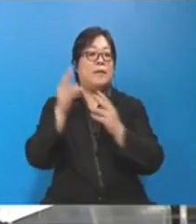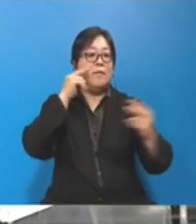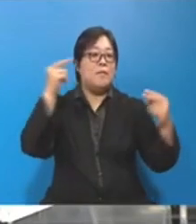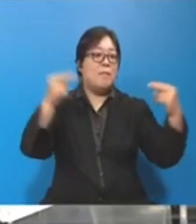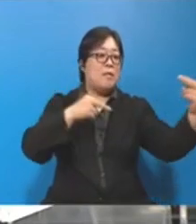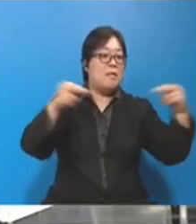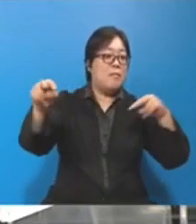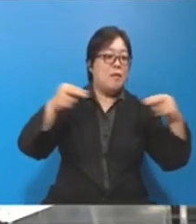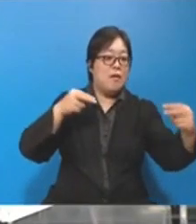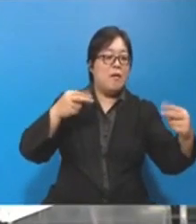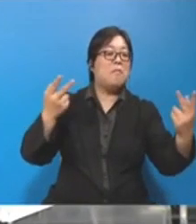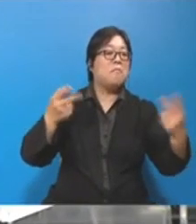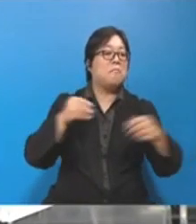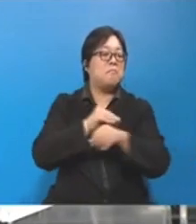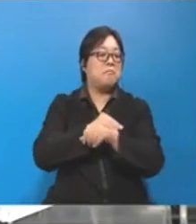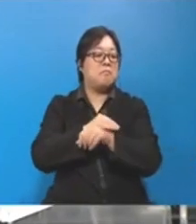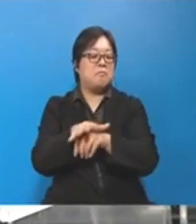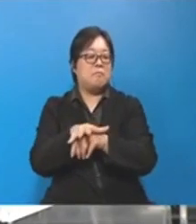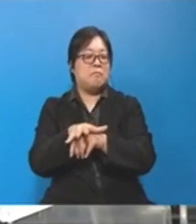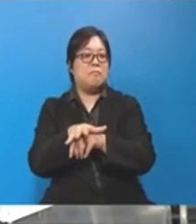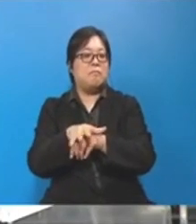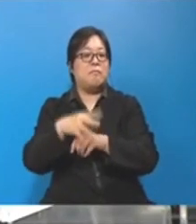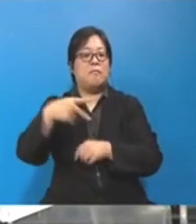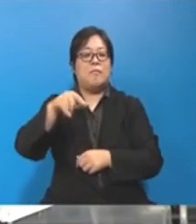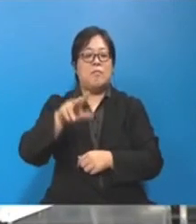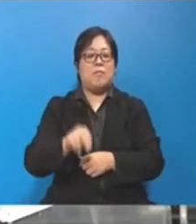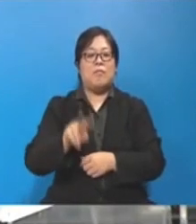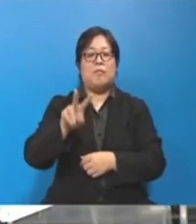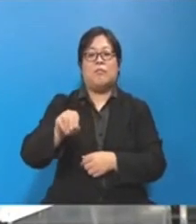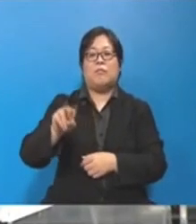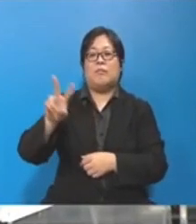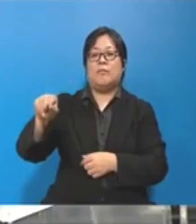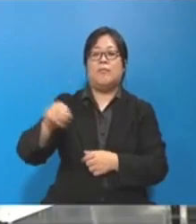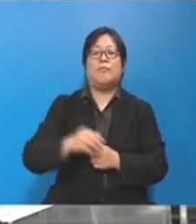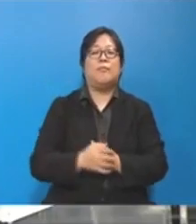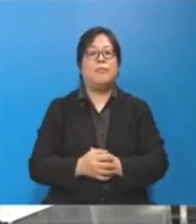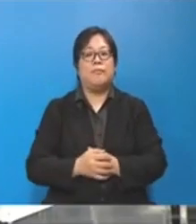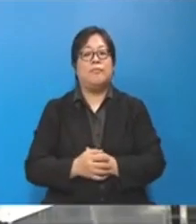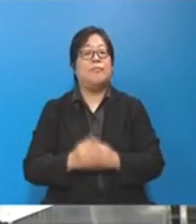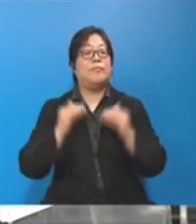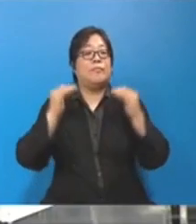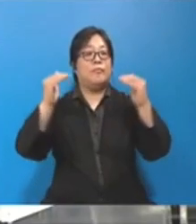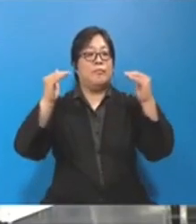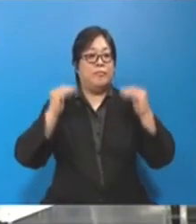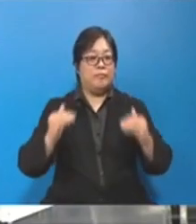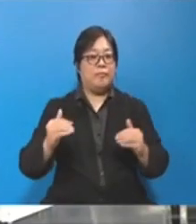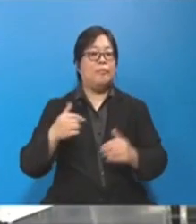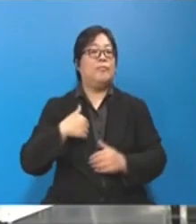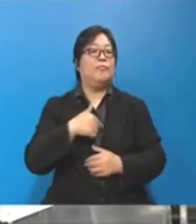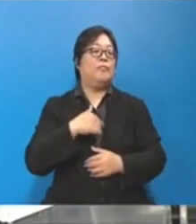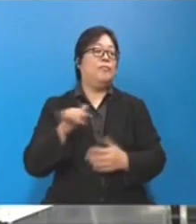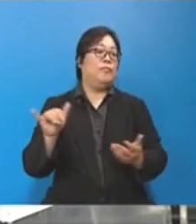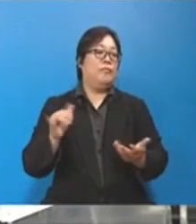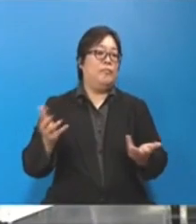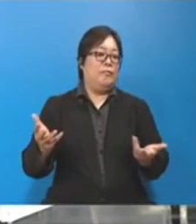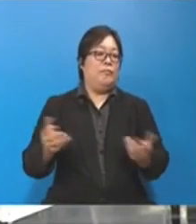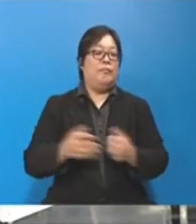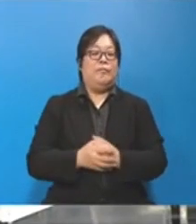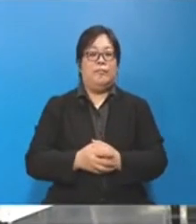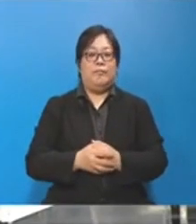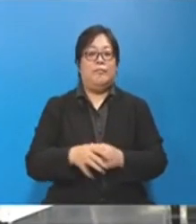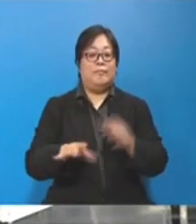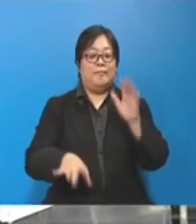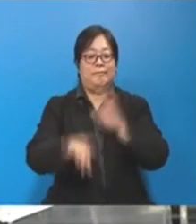awam berkaitan kesan di BJM 2020 dan yang seterusnya kita juga D pada